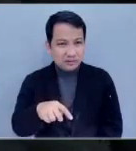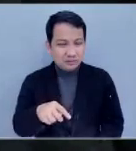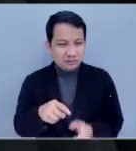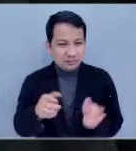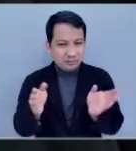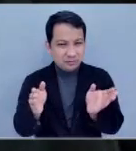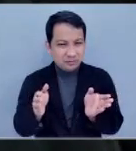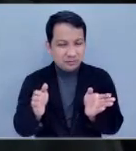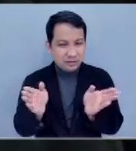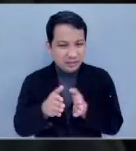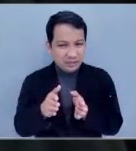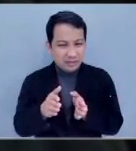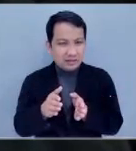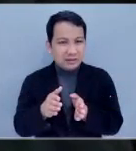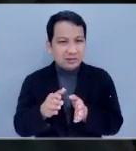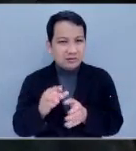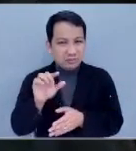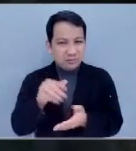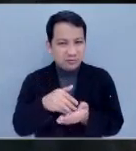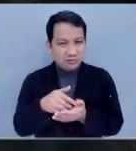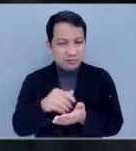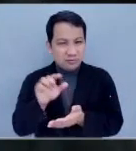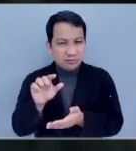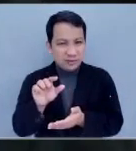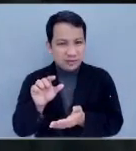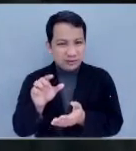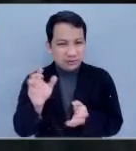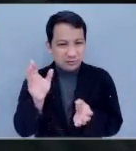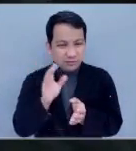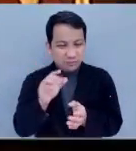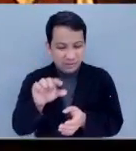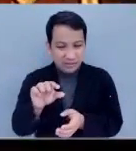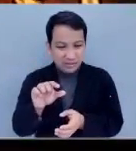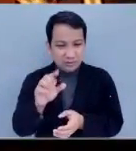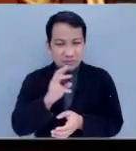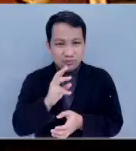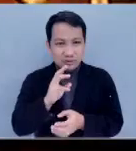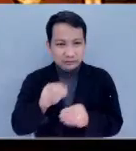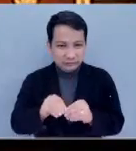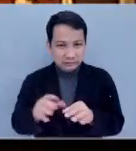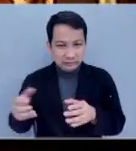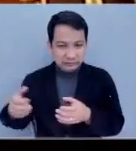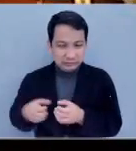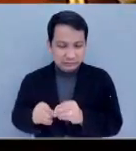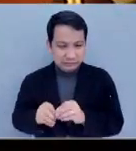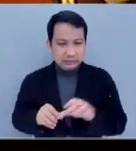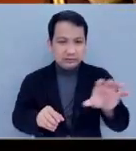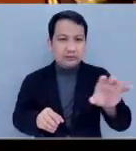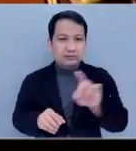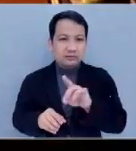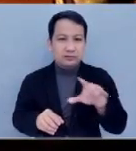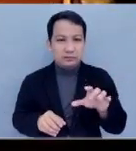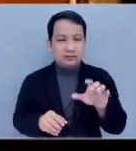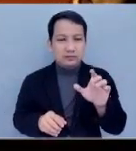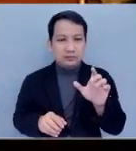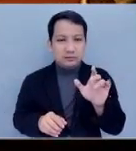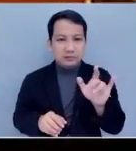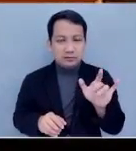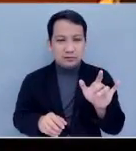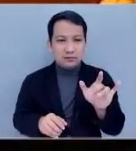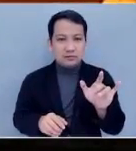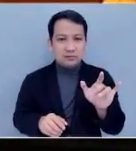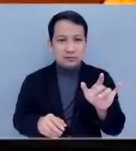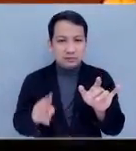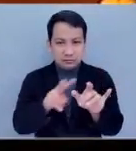kaya nag-back up talaga tayo nag-fill sa nearest hydrants natin nasa is da at 20 bahay na tinitirahan ng Dal